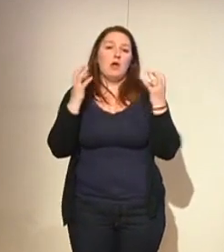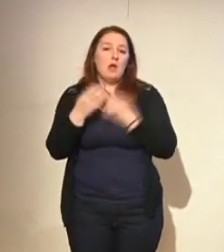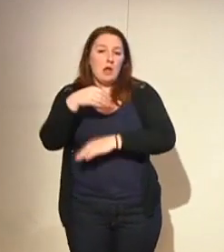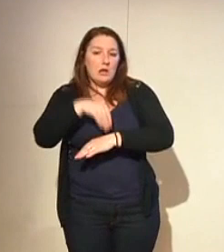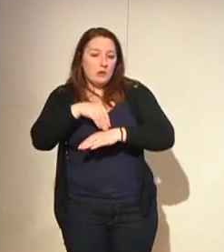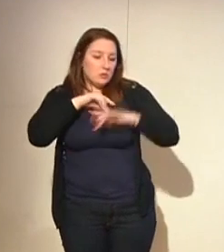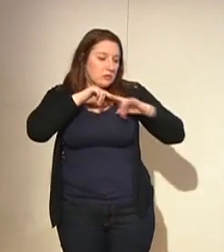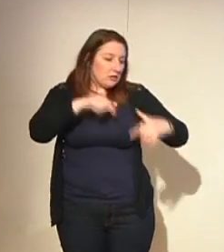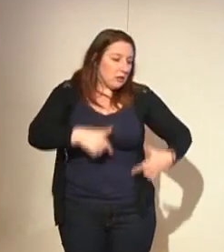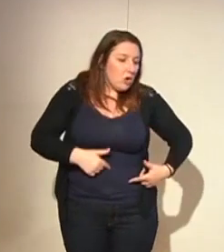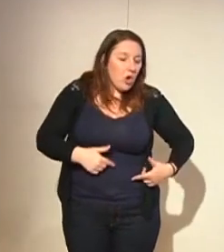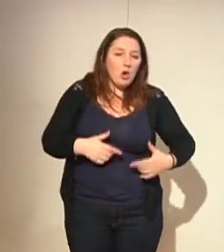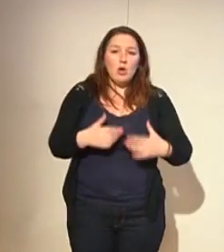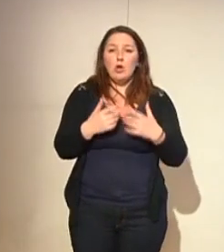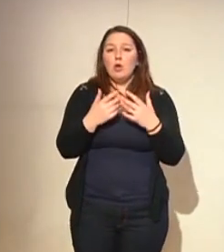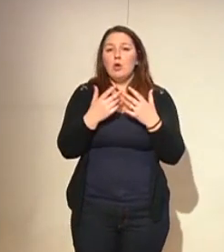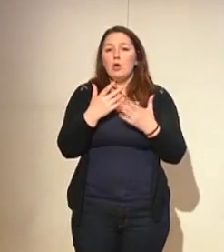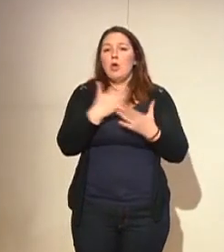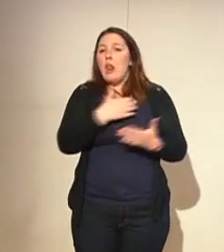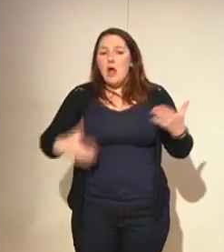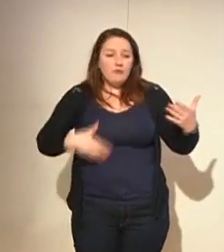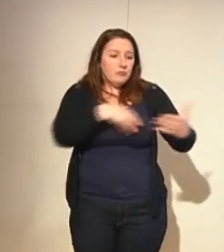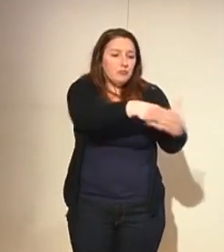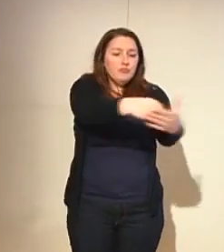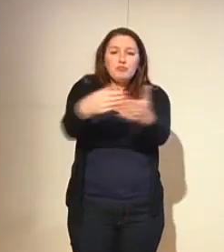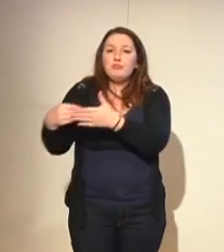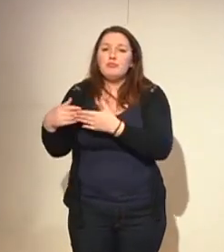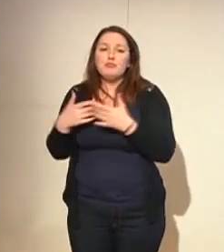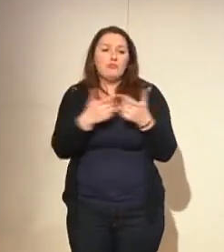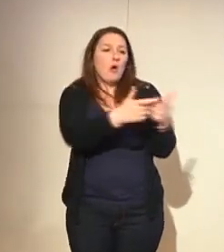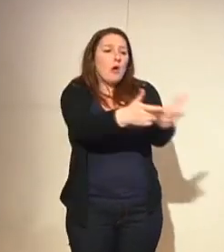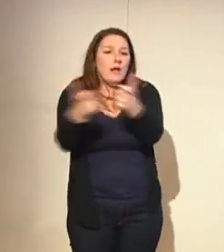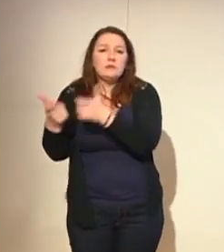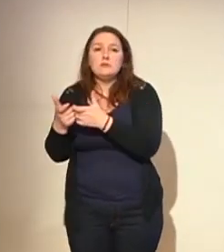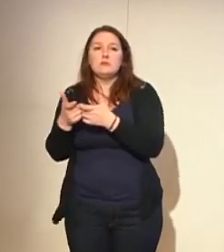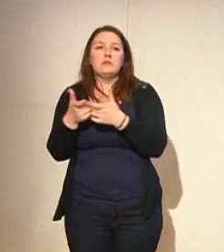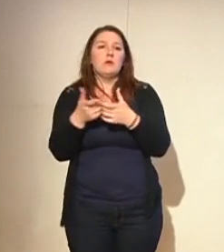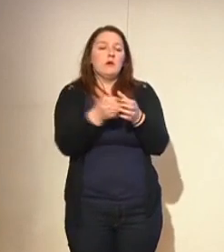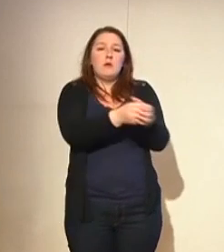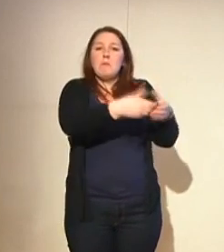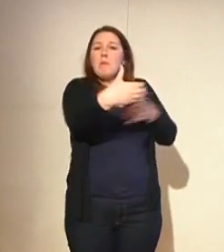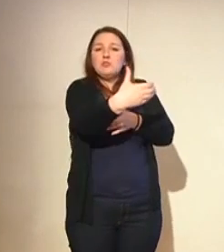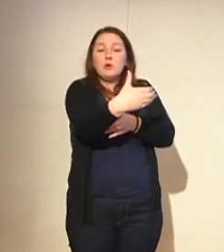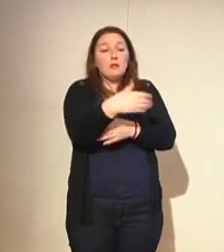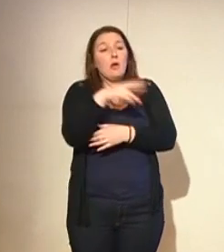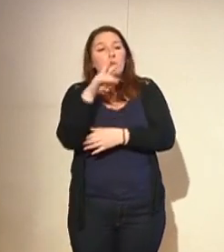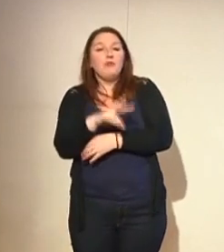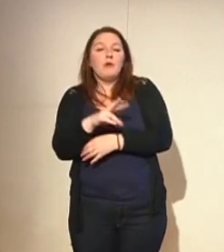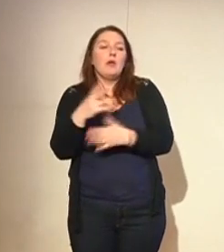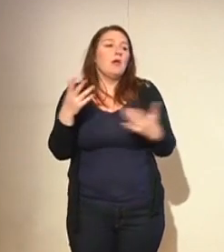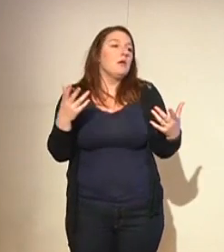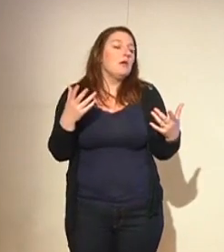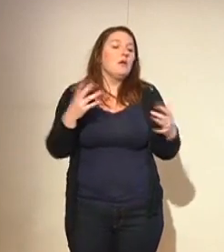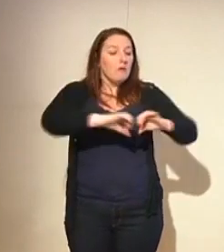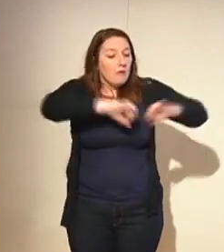d'organismes o la ville est représenté mais n'a pas vocation à être majoritaire et où au sein de ces organismes ne se joue pas la